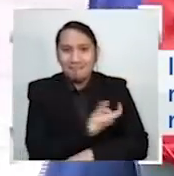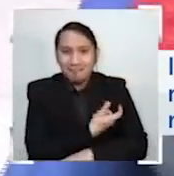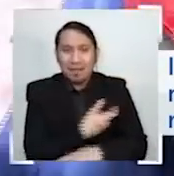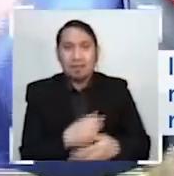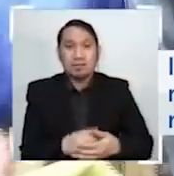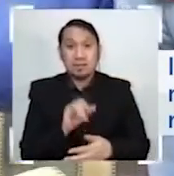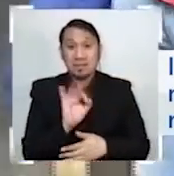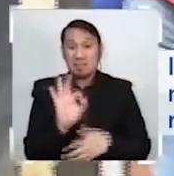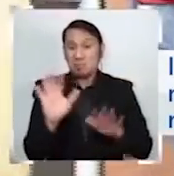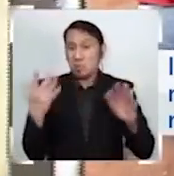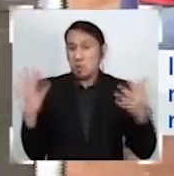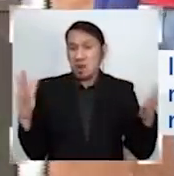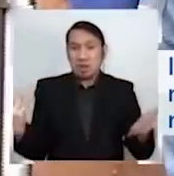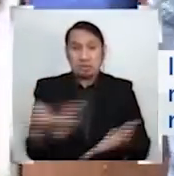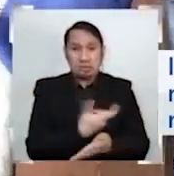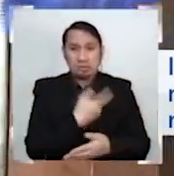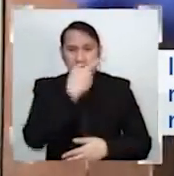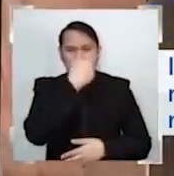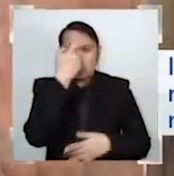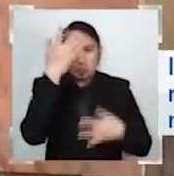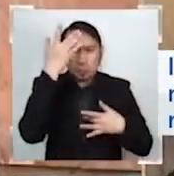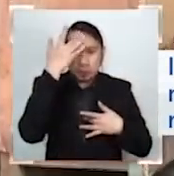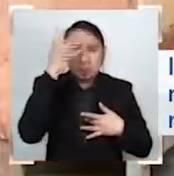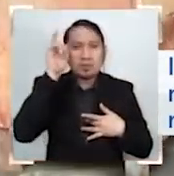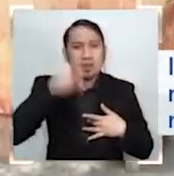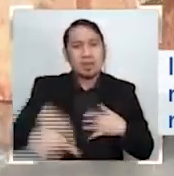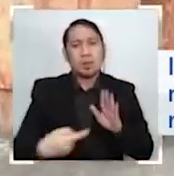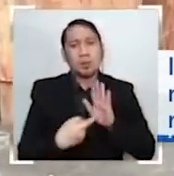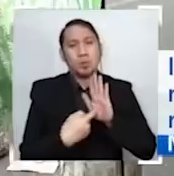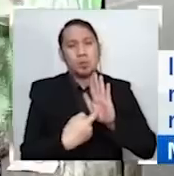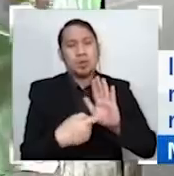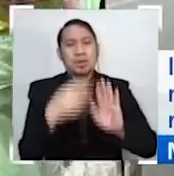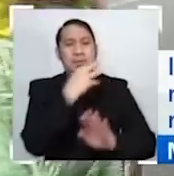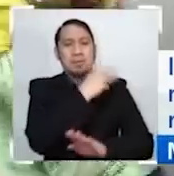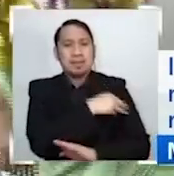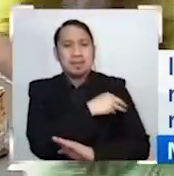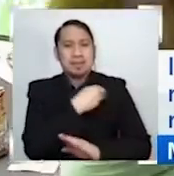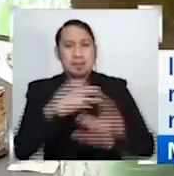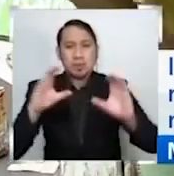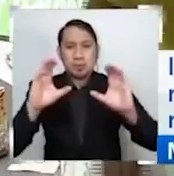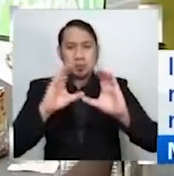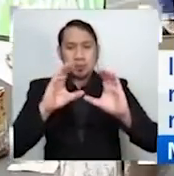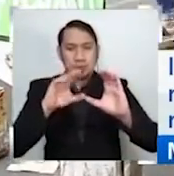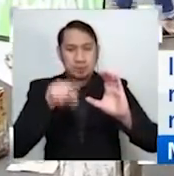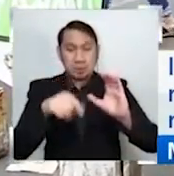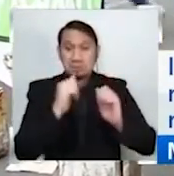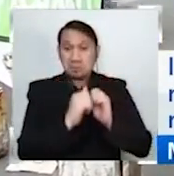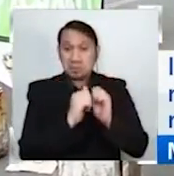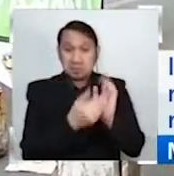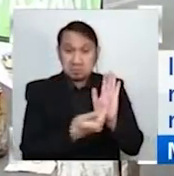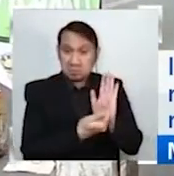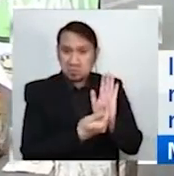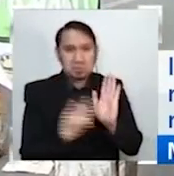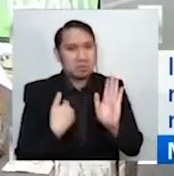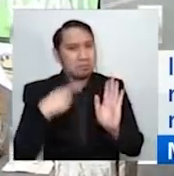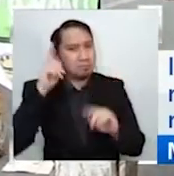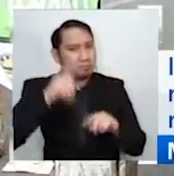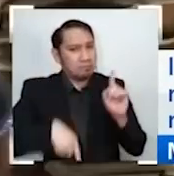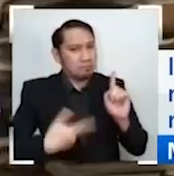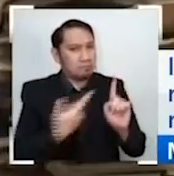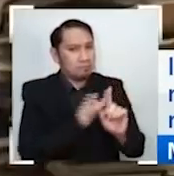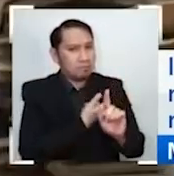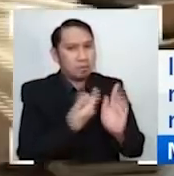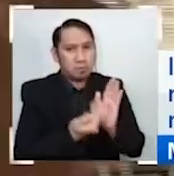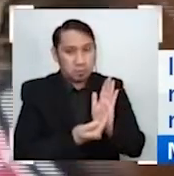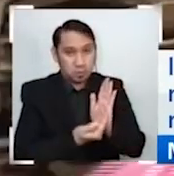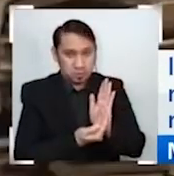medical condition, kailangan magpakita ng medical certificate na patunay na hindi siya pwedeng mabakunahan. Alinsunod